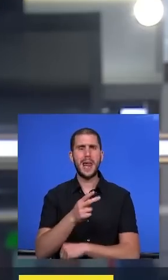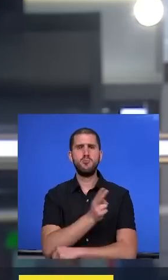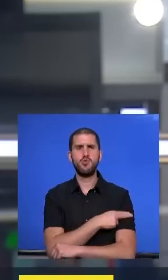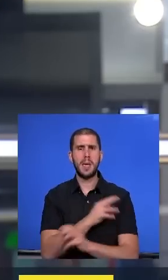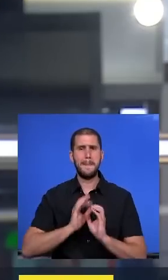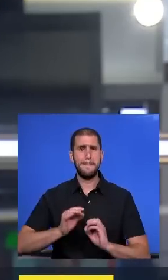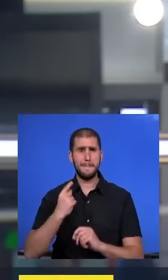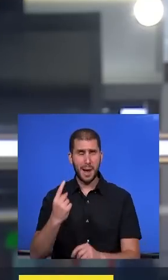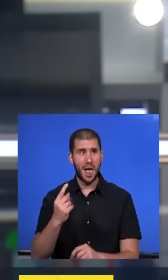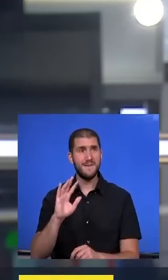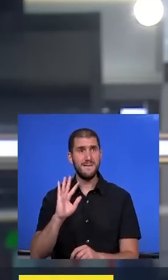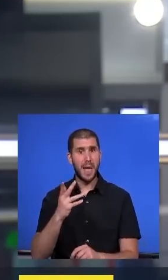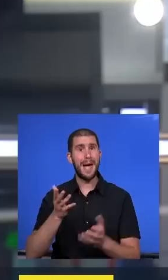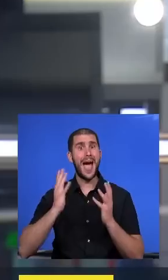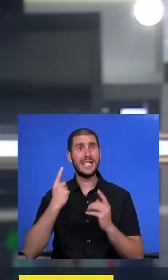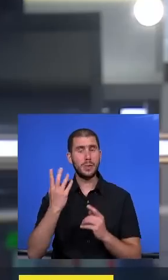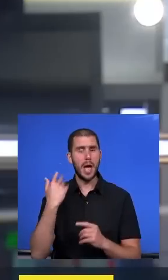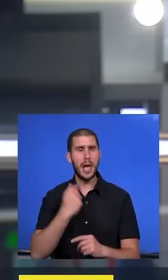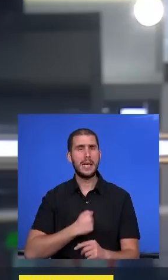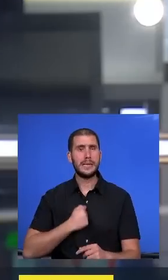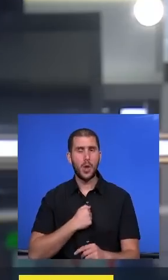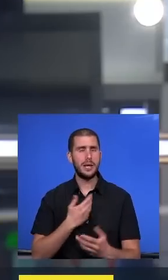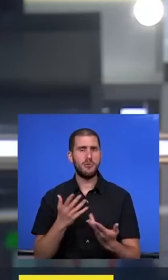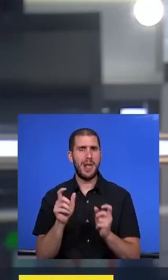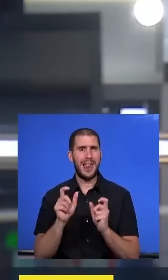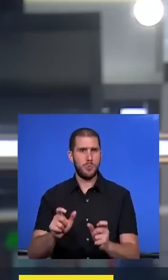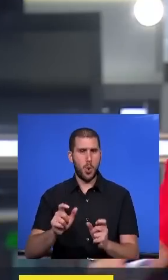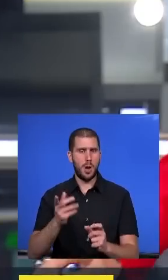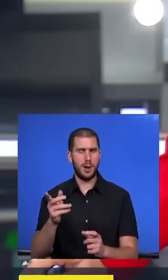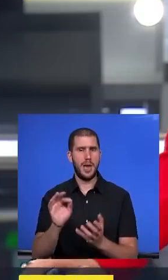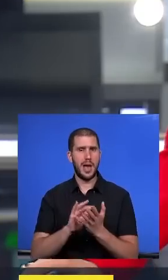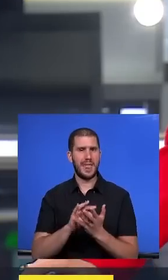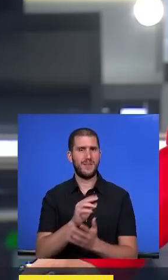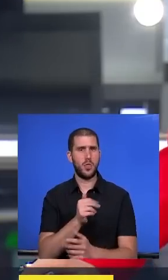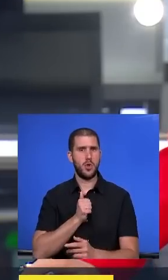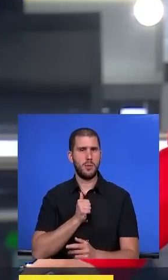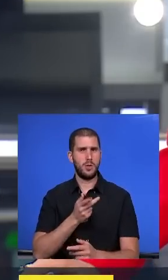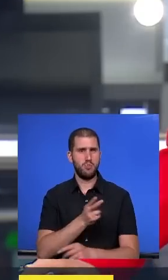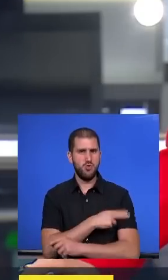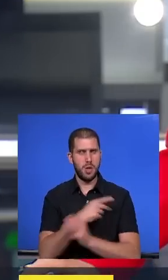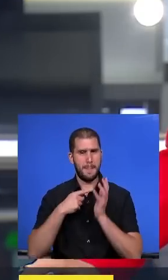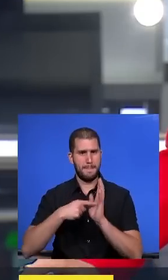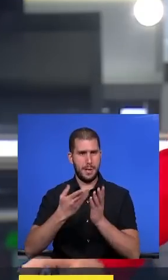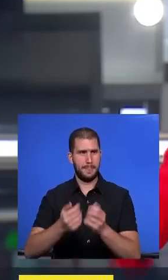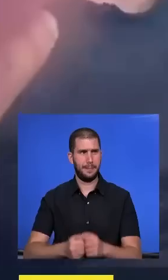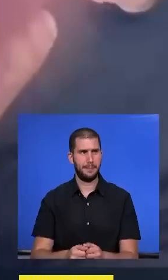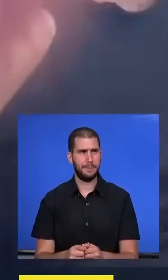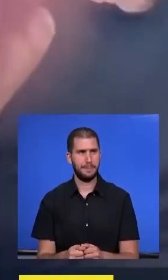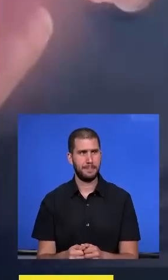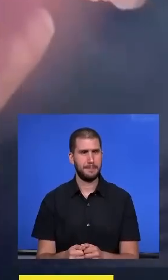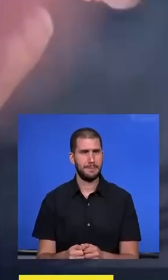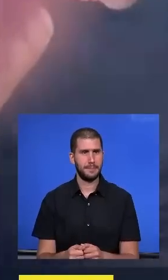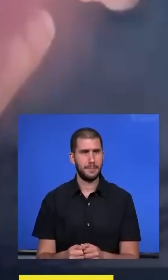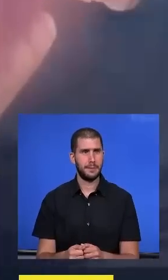לטענתו, ולמה האסון הזה היה למרבה הצער בלתי נמנע. משה שטיינמץ, כתבנו לענייני משטרה, מביא את הדברים. לא